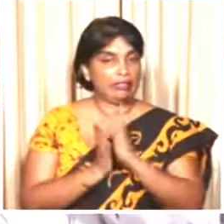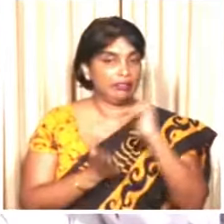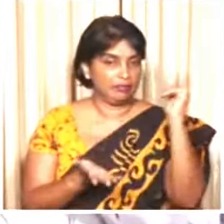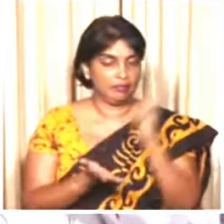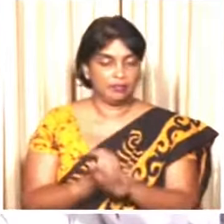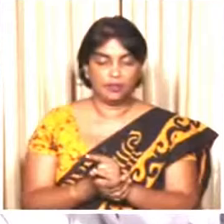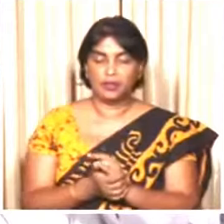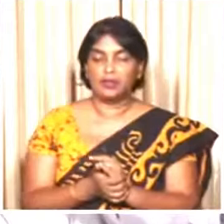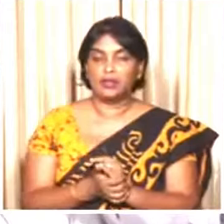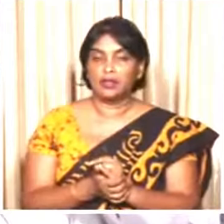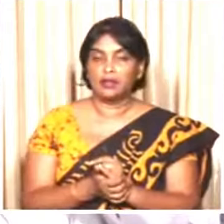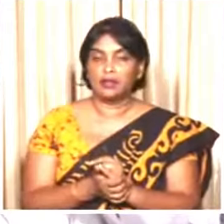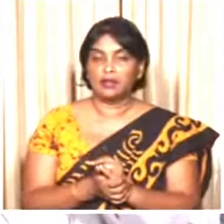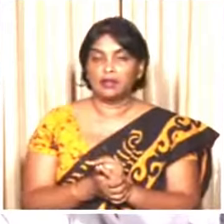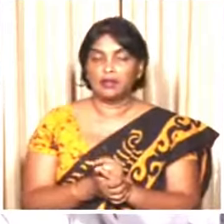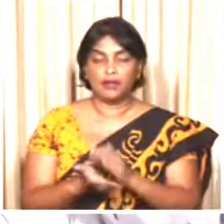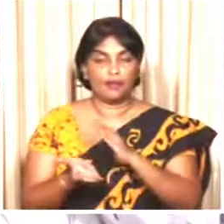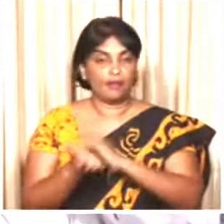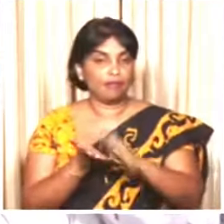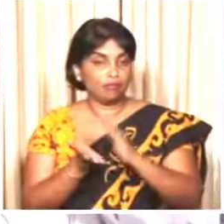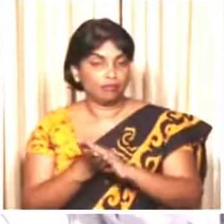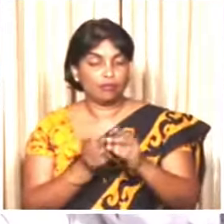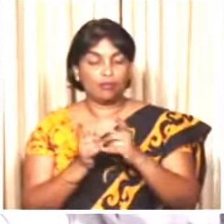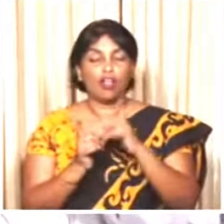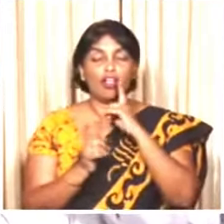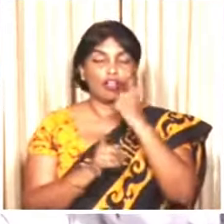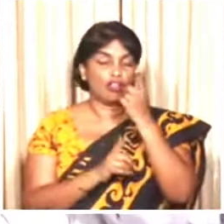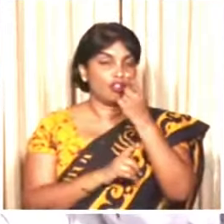එතකොට තියෙනවා සර්විස් ෆී $18